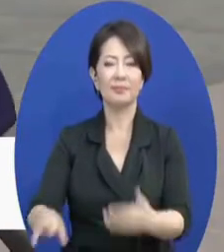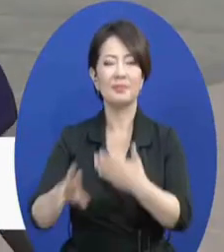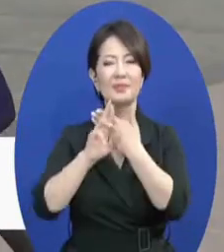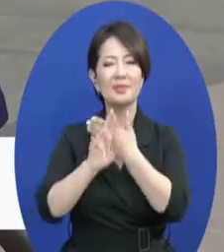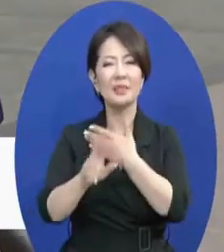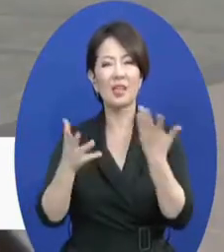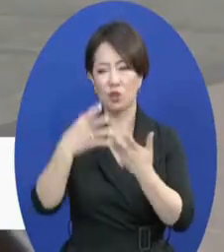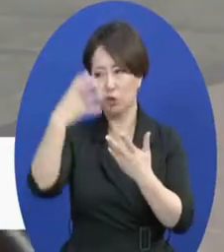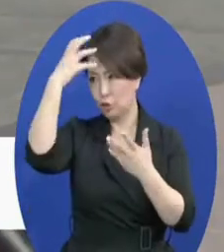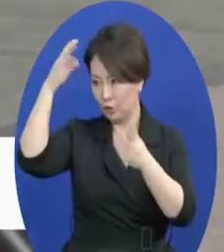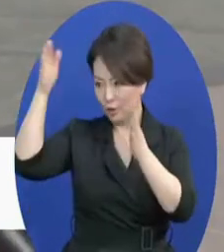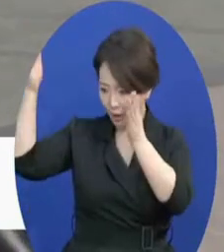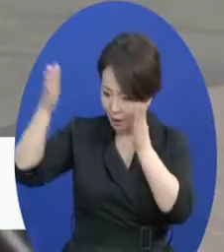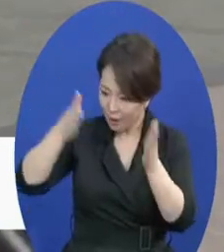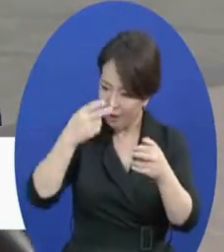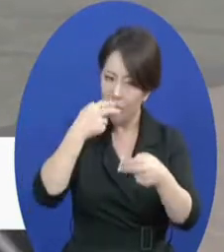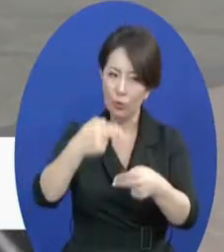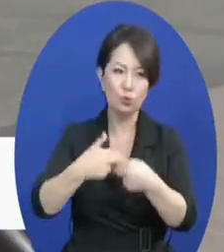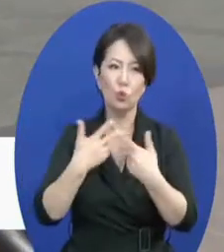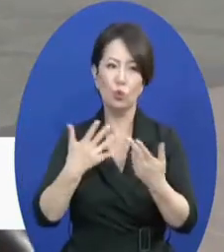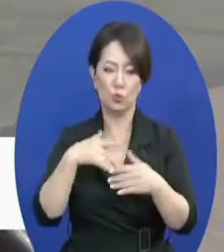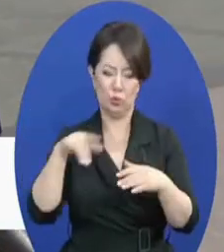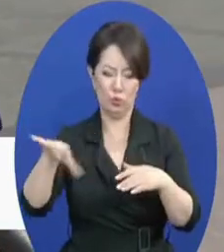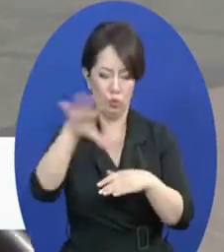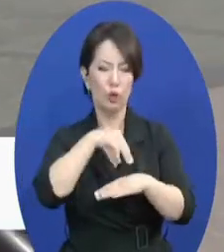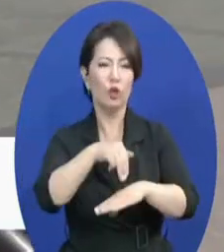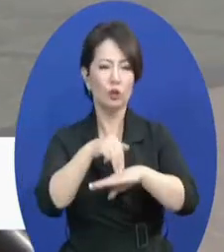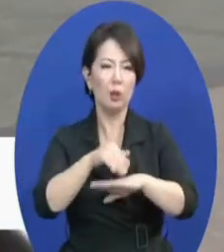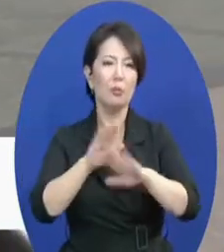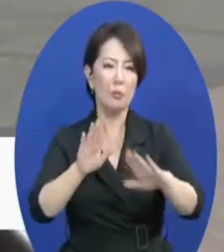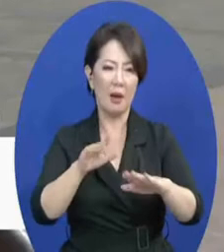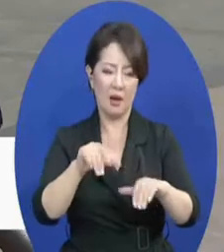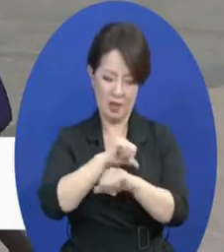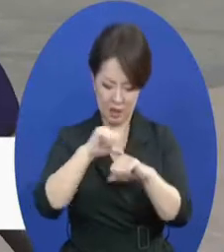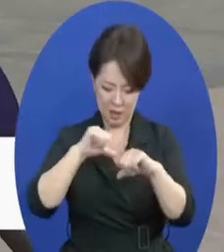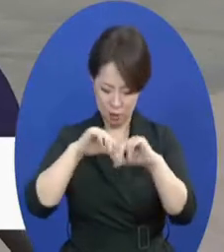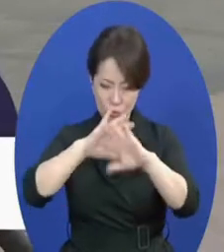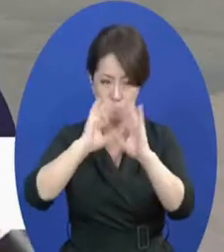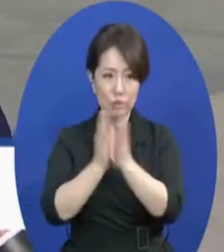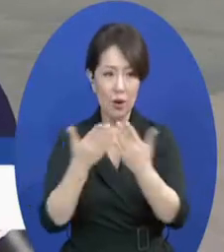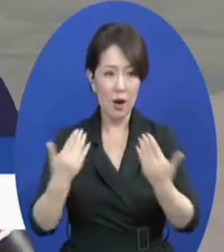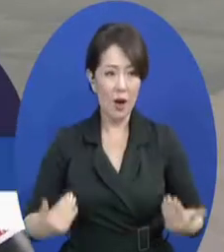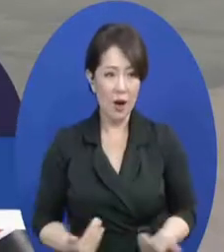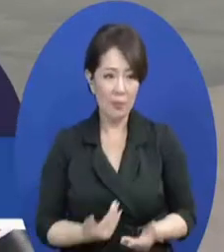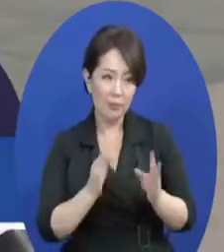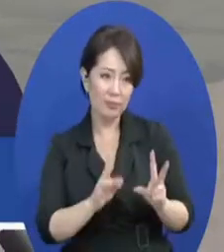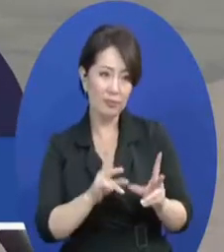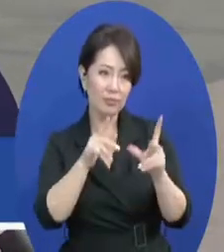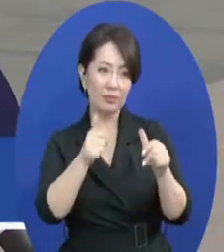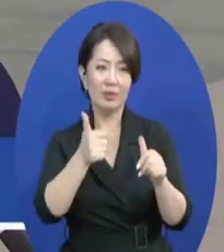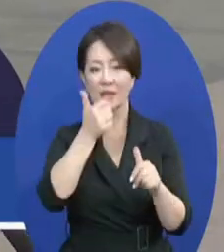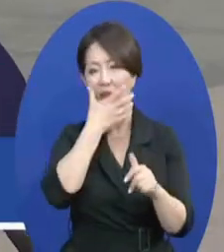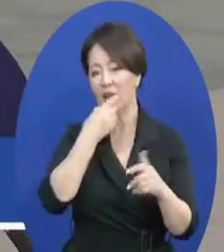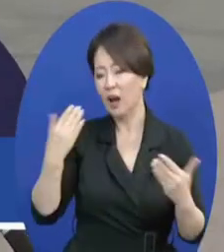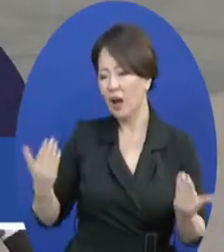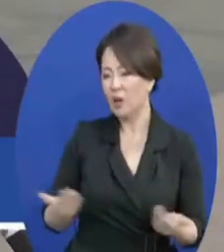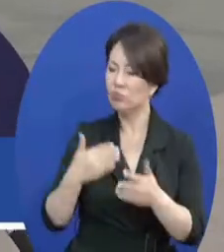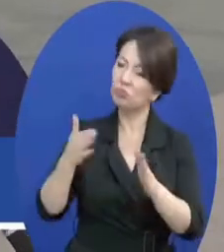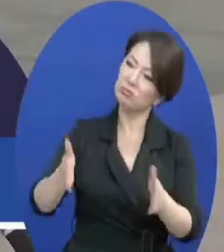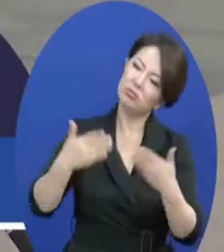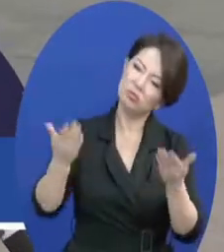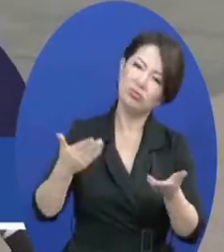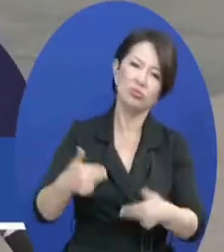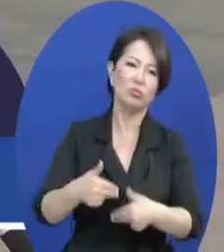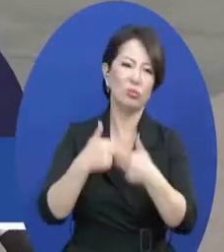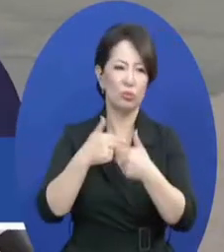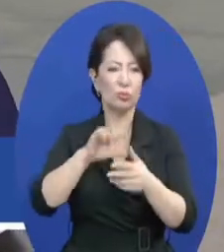Цаашдаа бол зүрдүрдсэн маань шүү тогтвортой сайхан байж ард иргэдийнхээ амьдралыг өшөө дээш нь өргөж сайн сайхан амьдрахт нь бүх